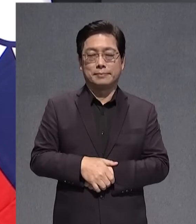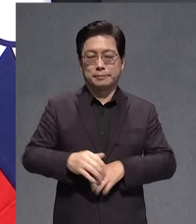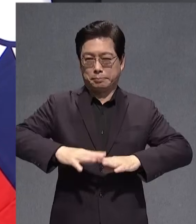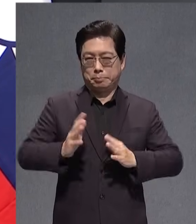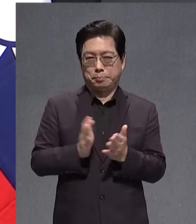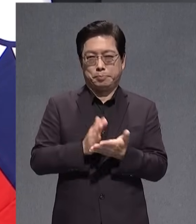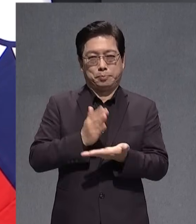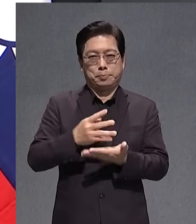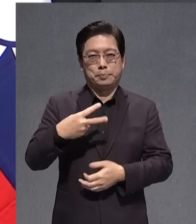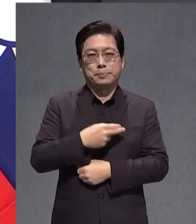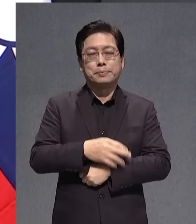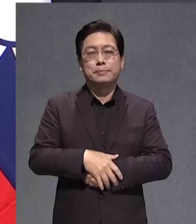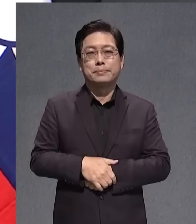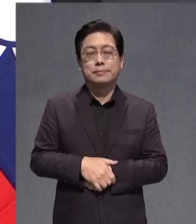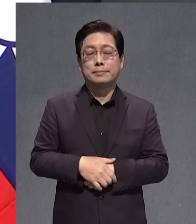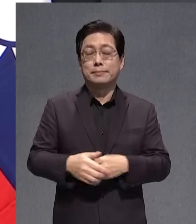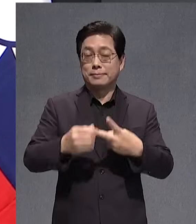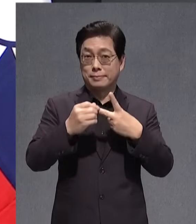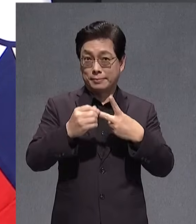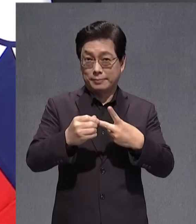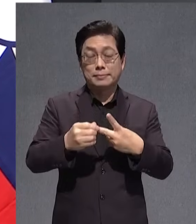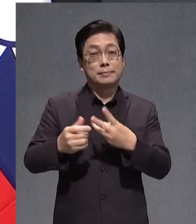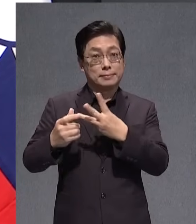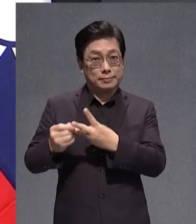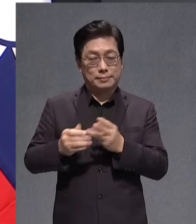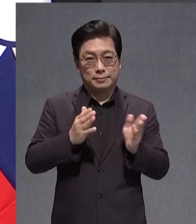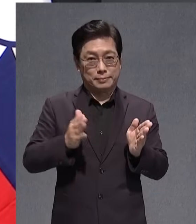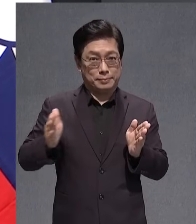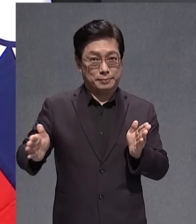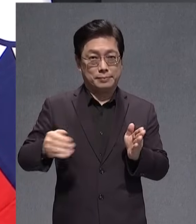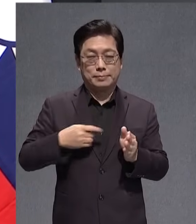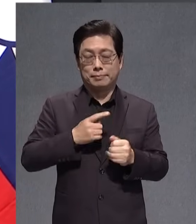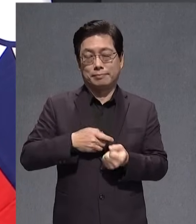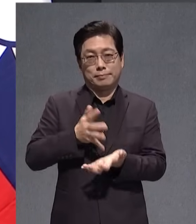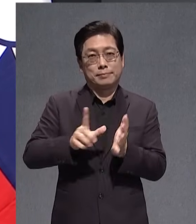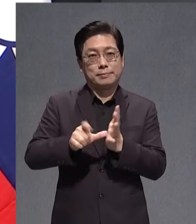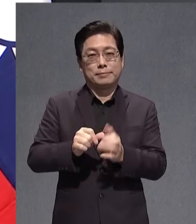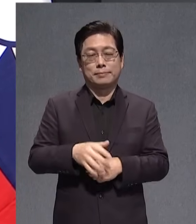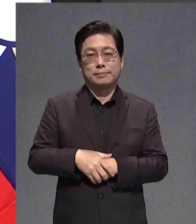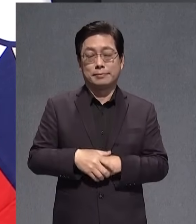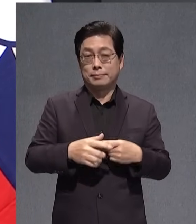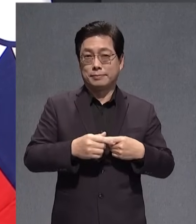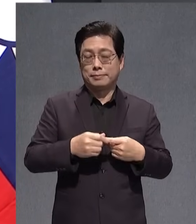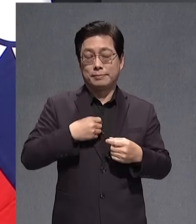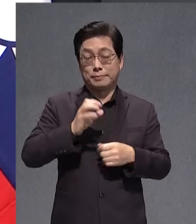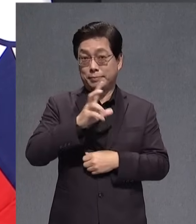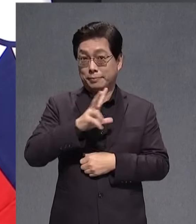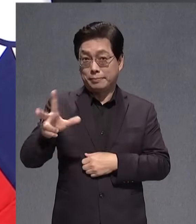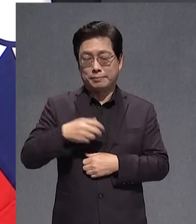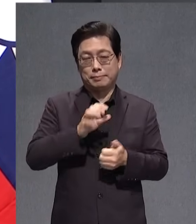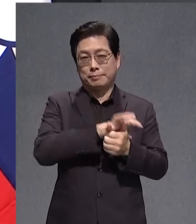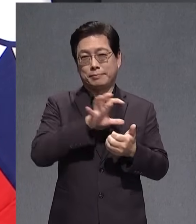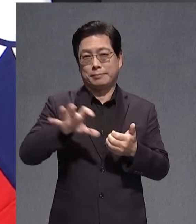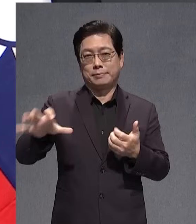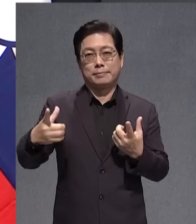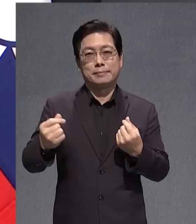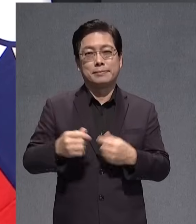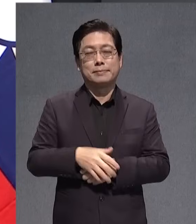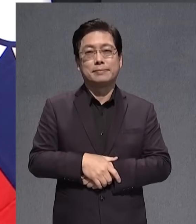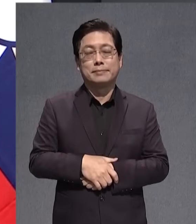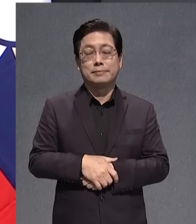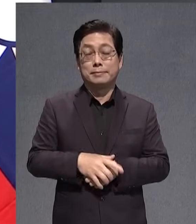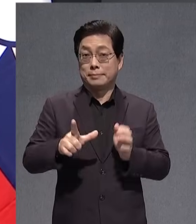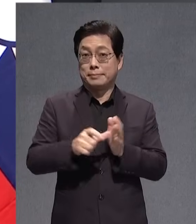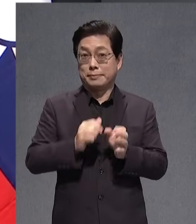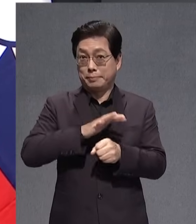结束发言。第二轮和第三轮政见发表的时间和进行方式都相同，